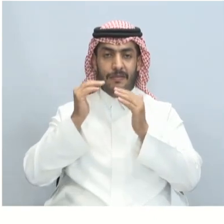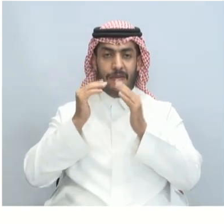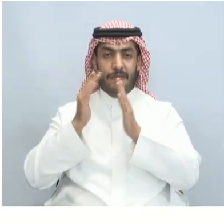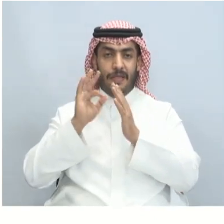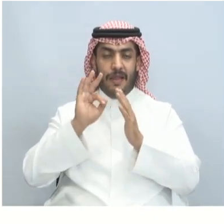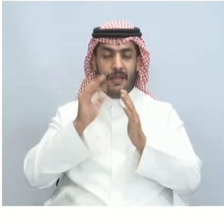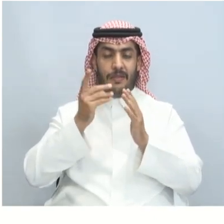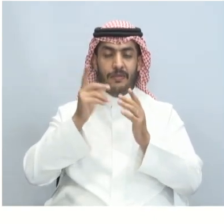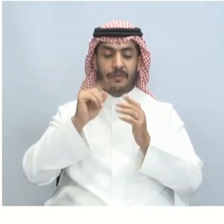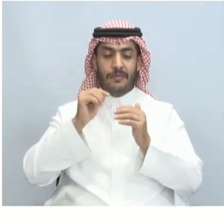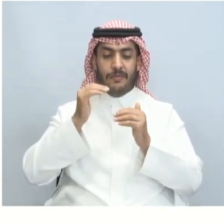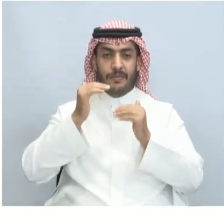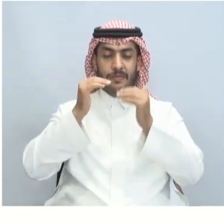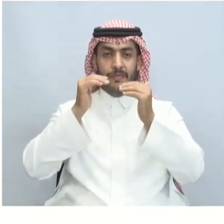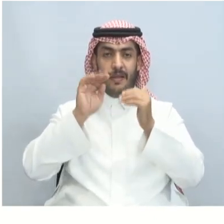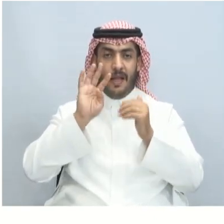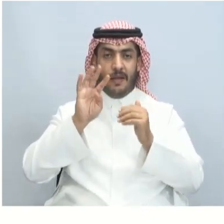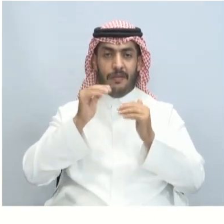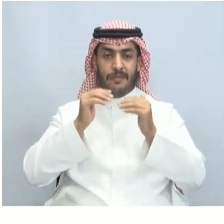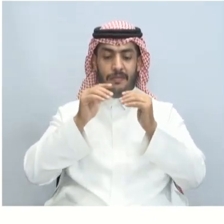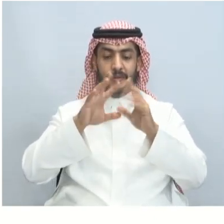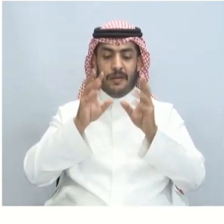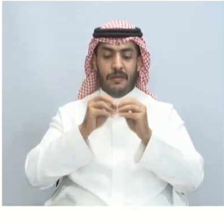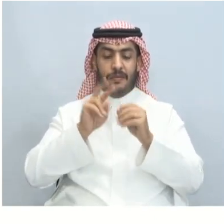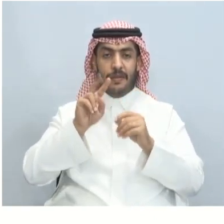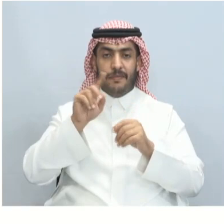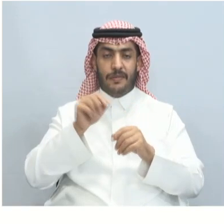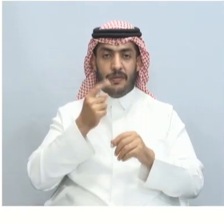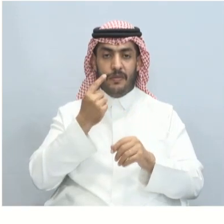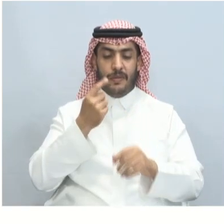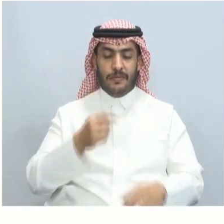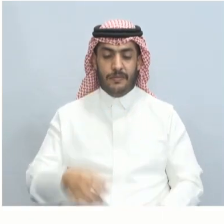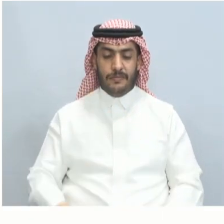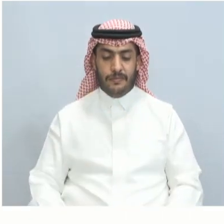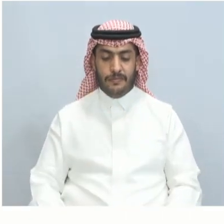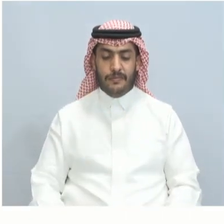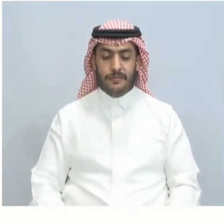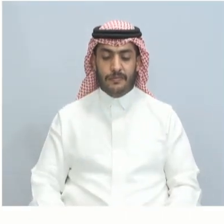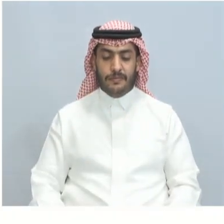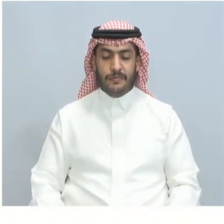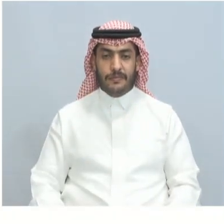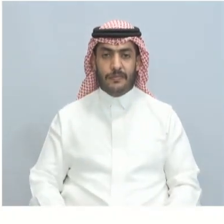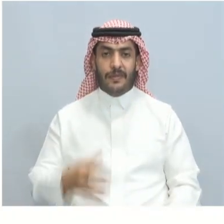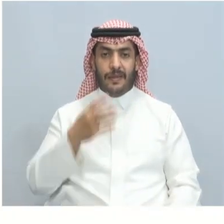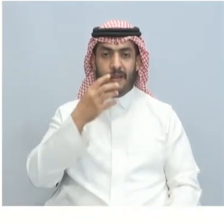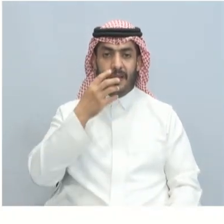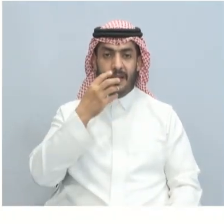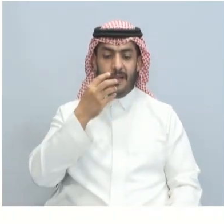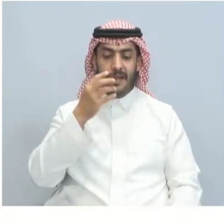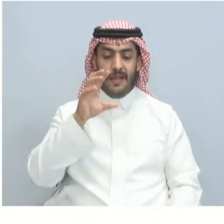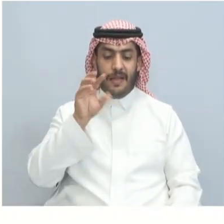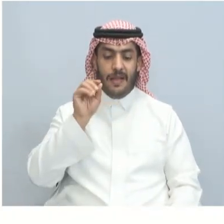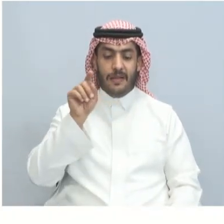وعلى الاحداثي الصادي انسحاب الى اعلى مقداره 4 فاصبحت 2 فصله 1 اذا ه شرطه